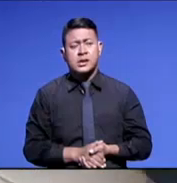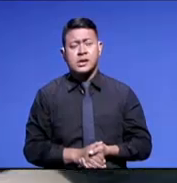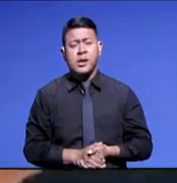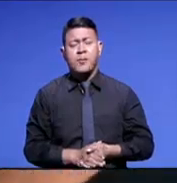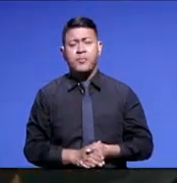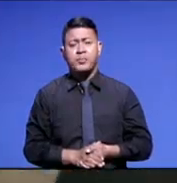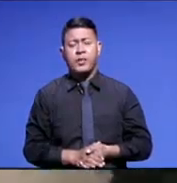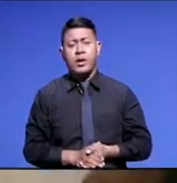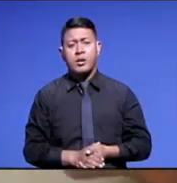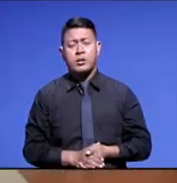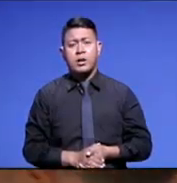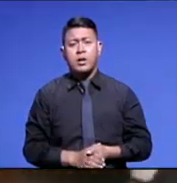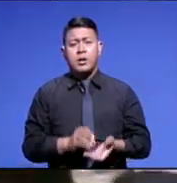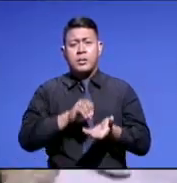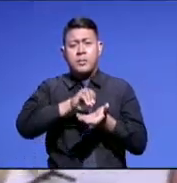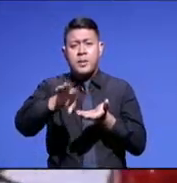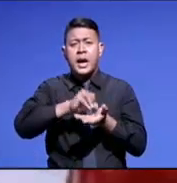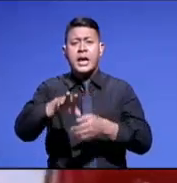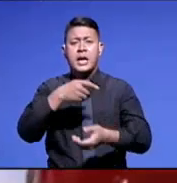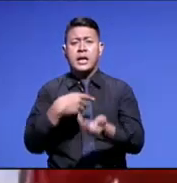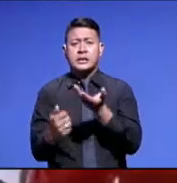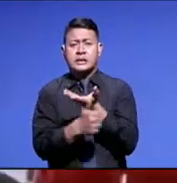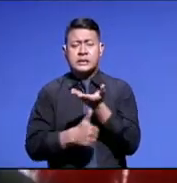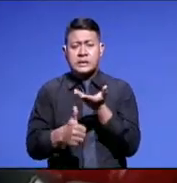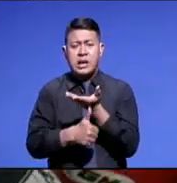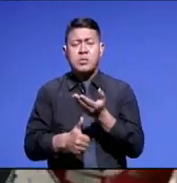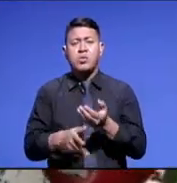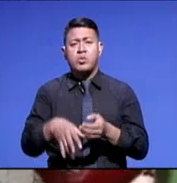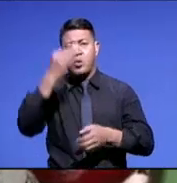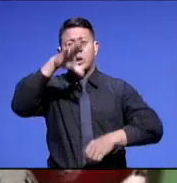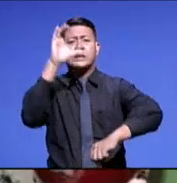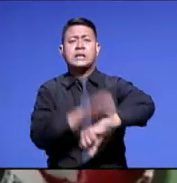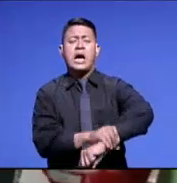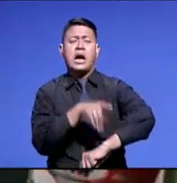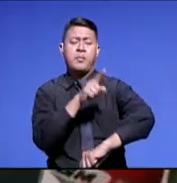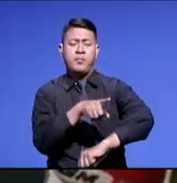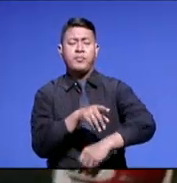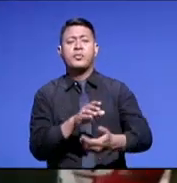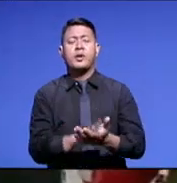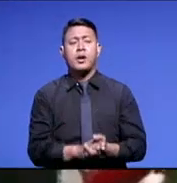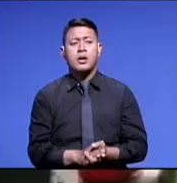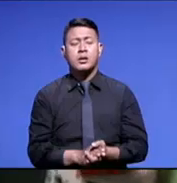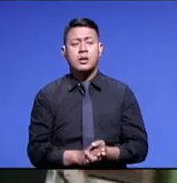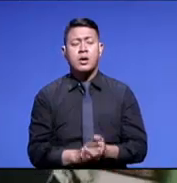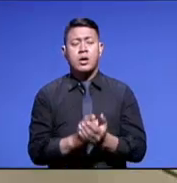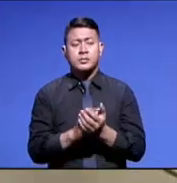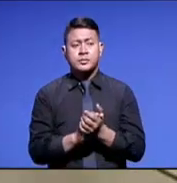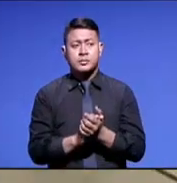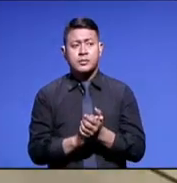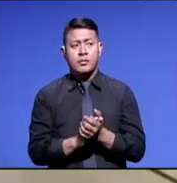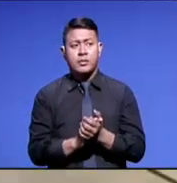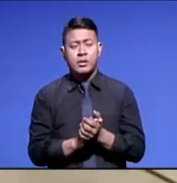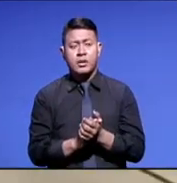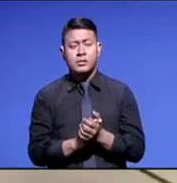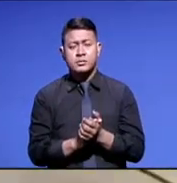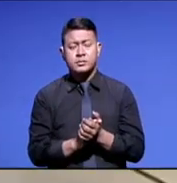Penangkapan pengedar sabu juga dilakukan Satres Narkoba Polres Kota Waringin Timur Jumat pagi. Saat diamankan oleh petugas, warga Jalan Sudirman